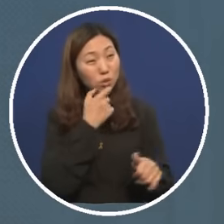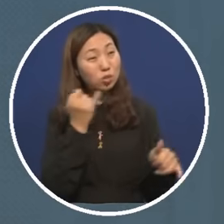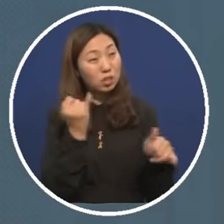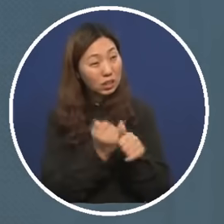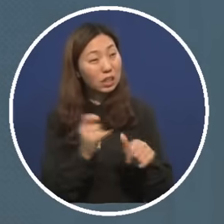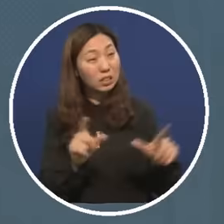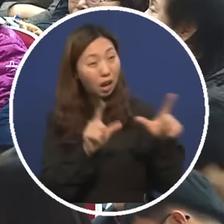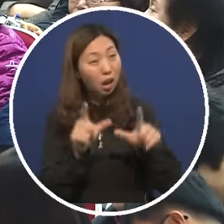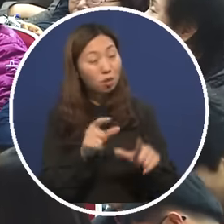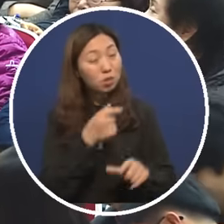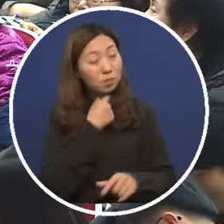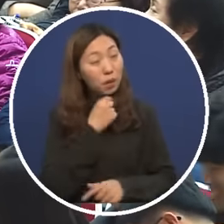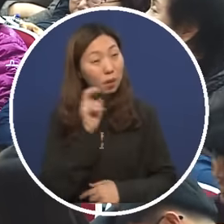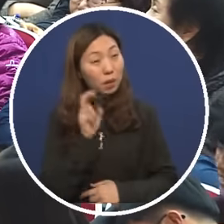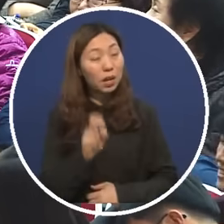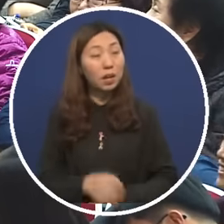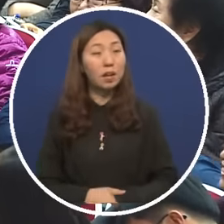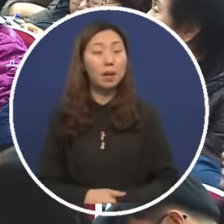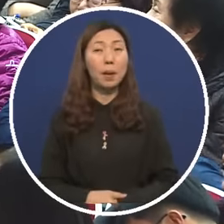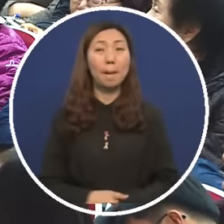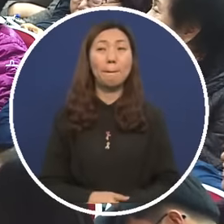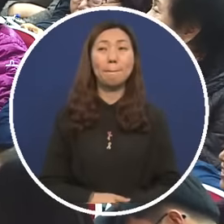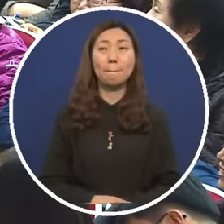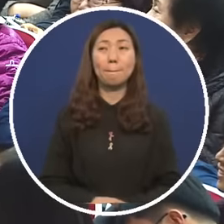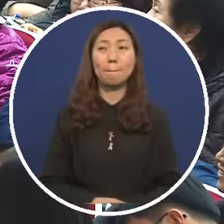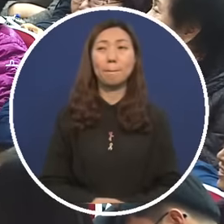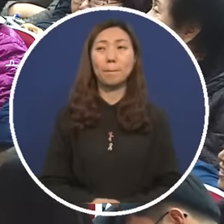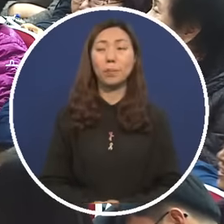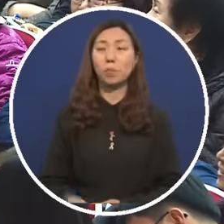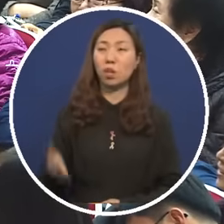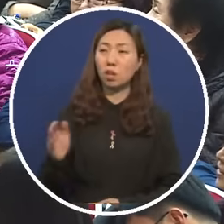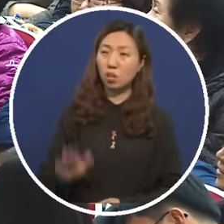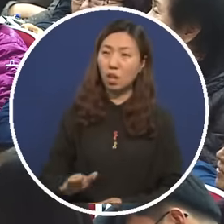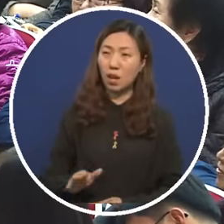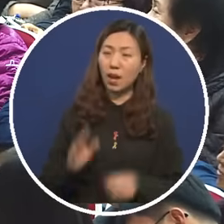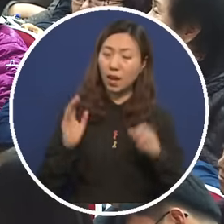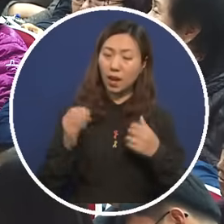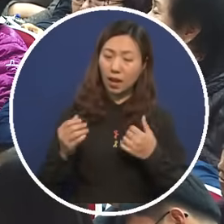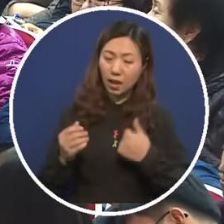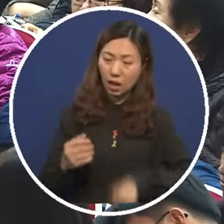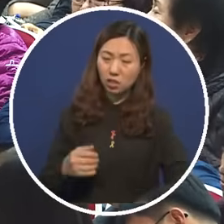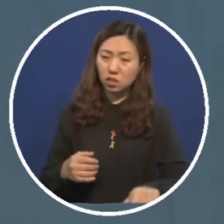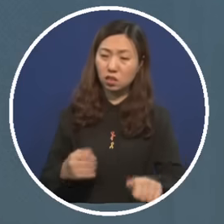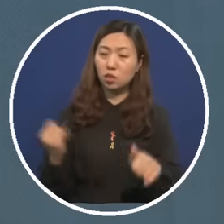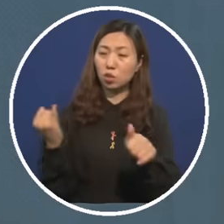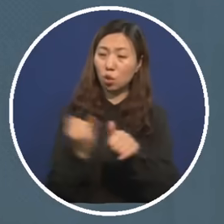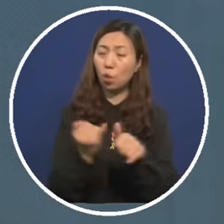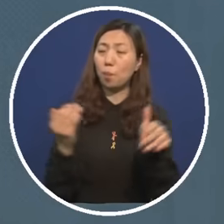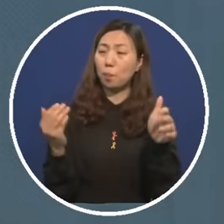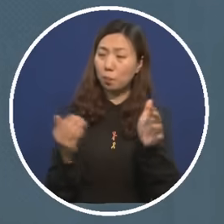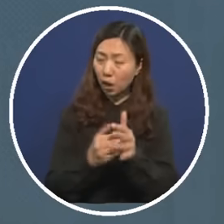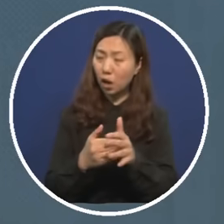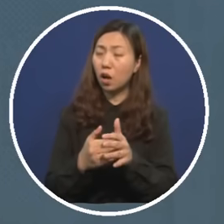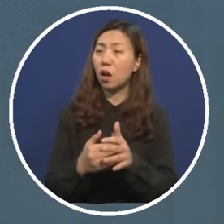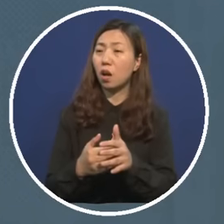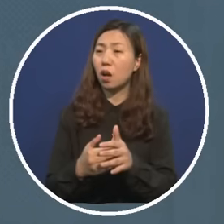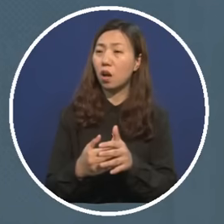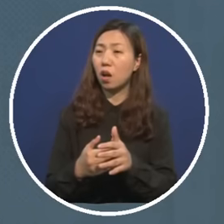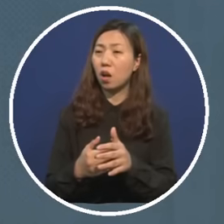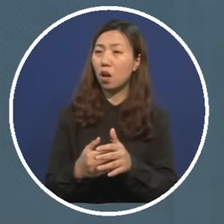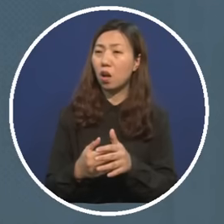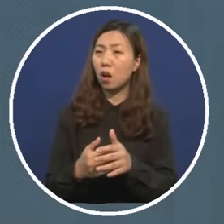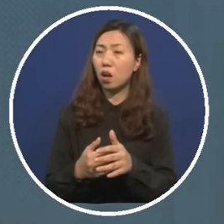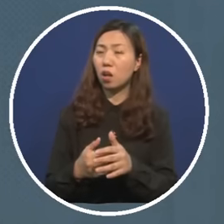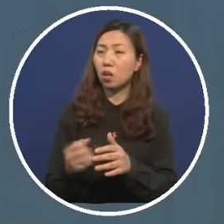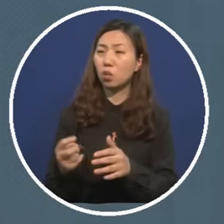살고 싶은 것 같네요. 지금 이제 애도 다 결혼시켰고 네. 그래서 너무